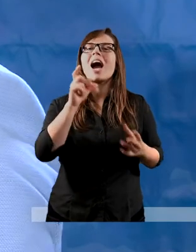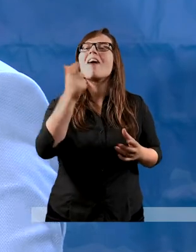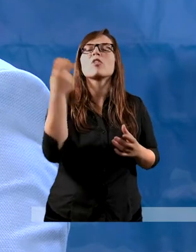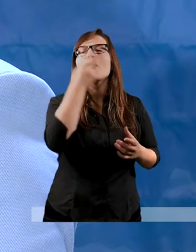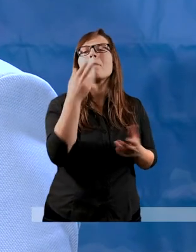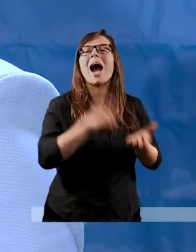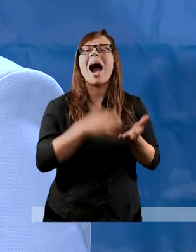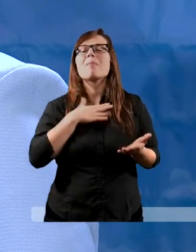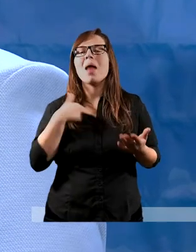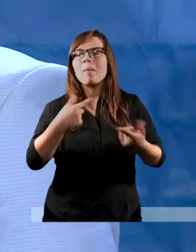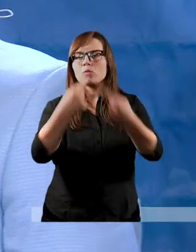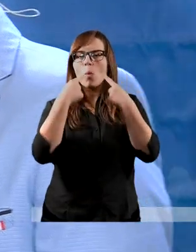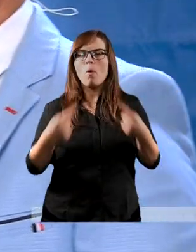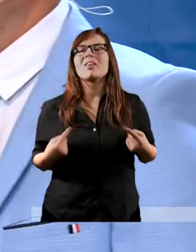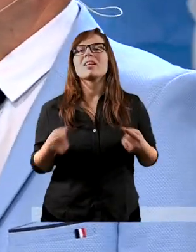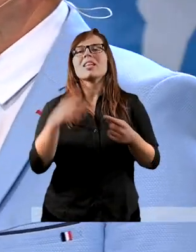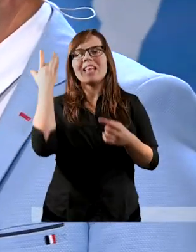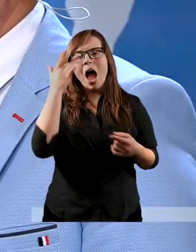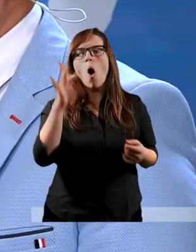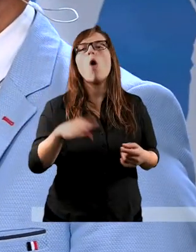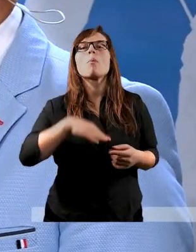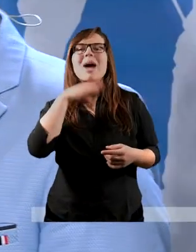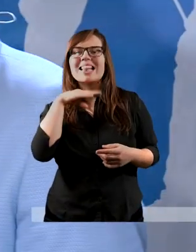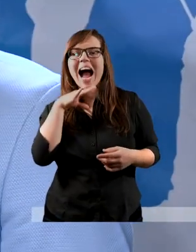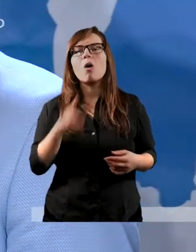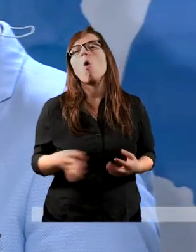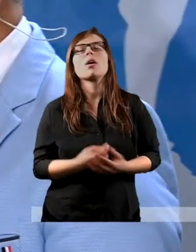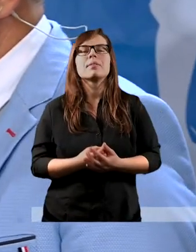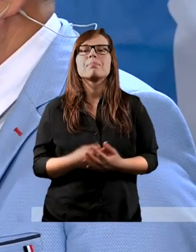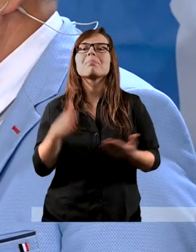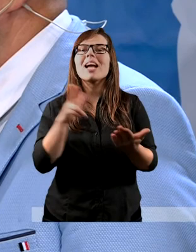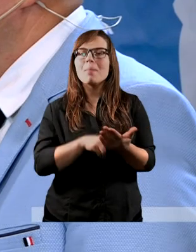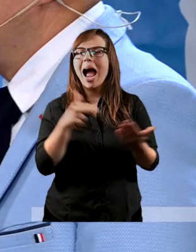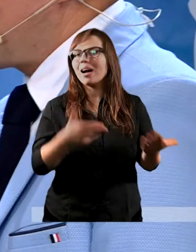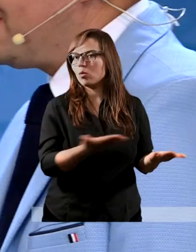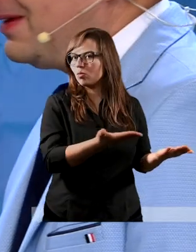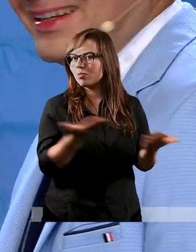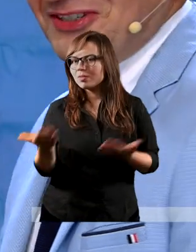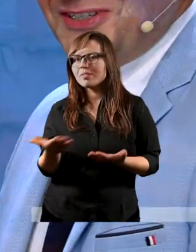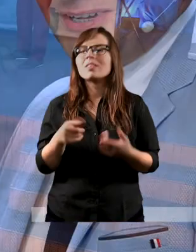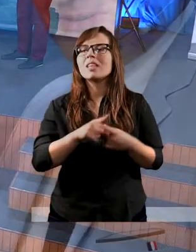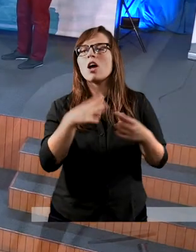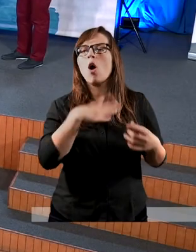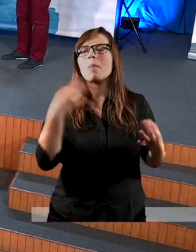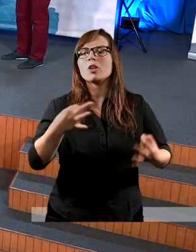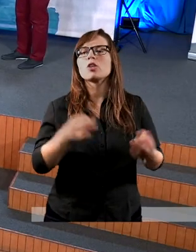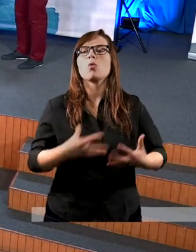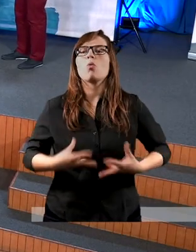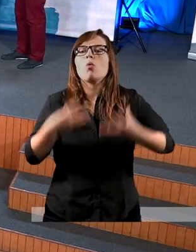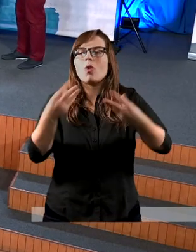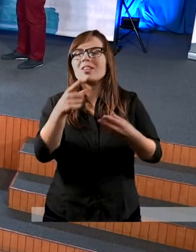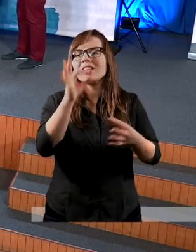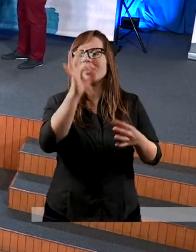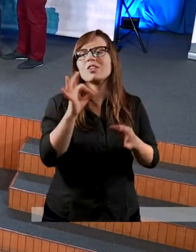Marek ma nam do powiedzenia. Nasz teolog, pedagog Marku. Marek też dzisiaj obchodzi urodziny, to jest